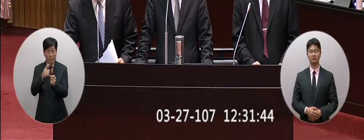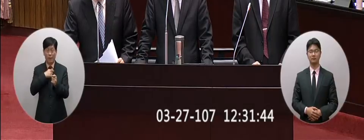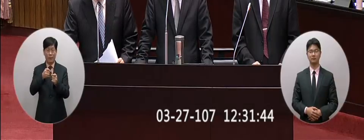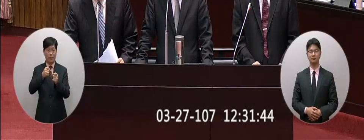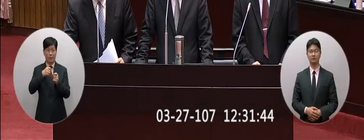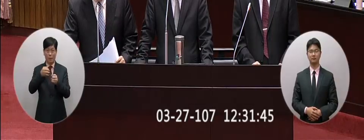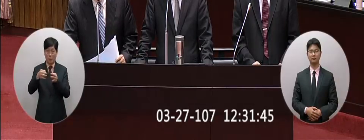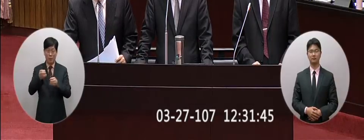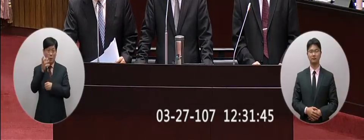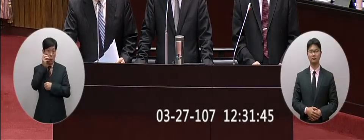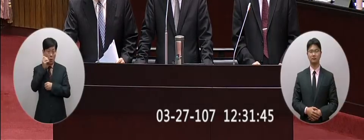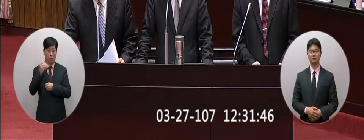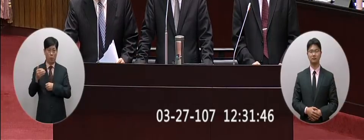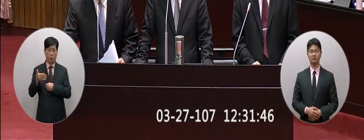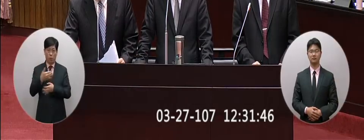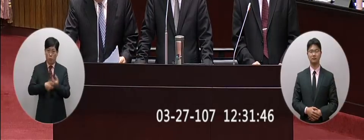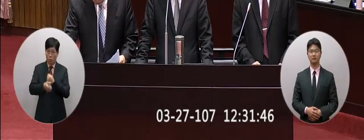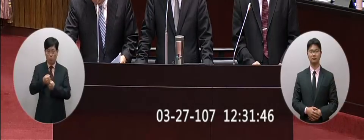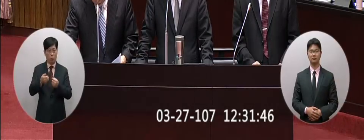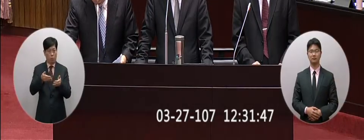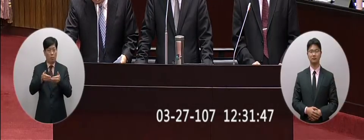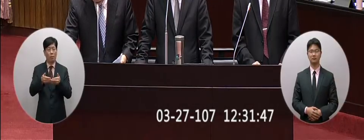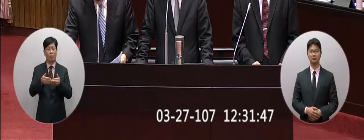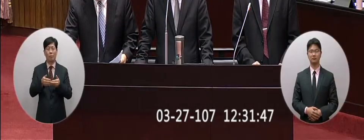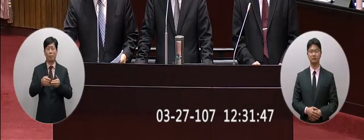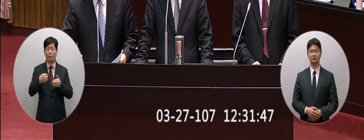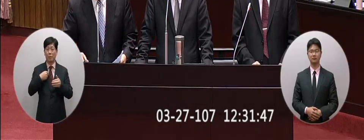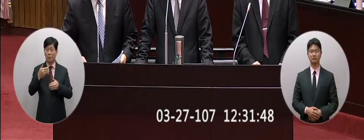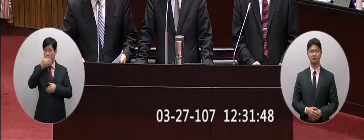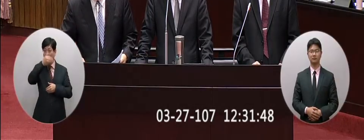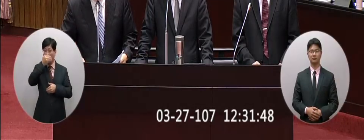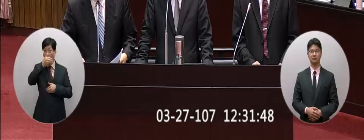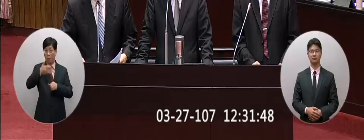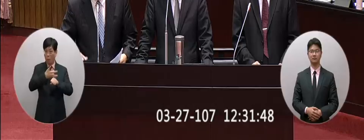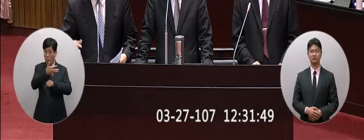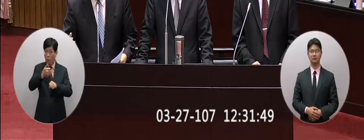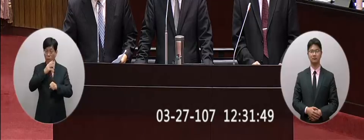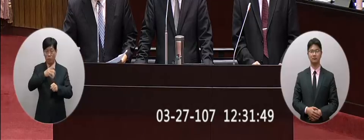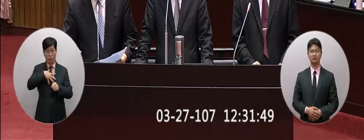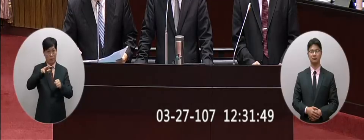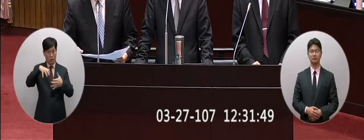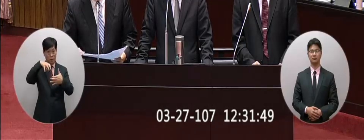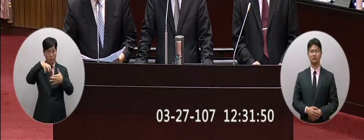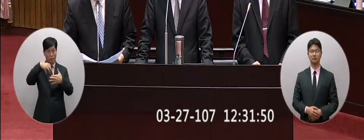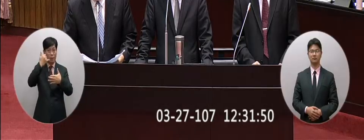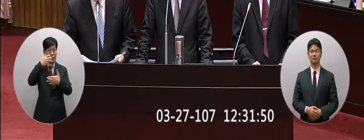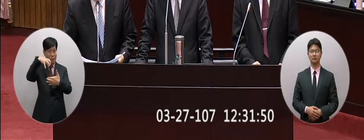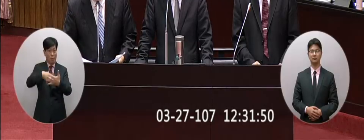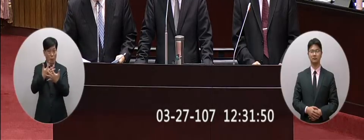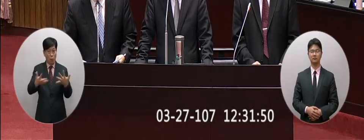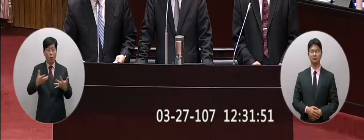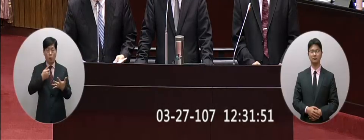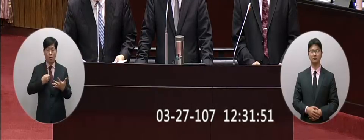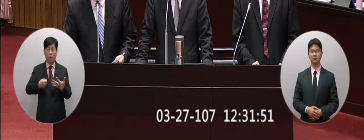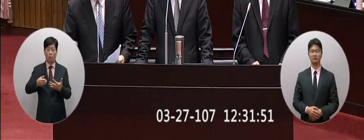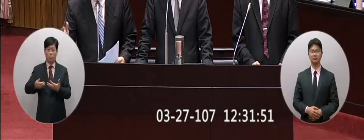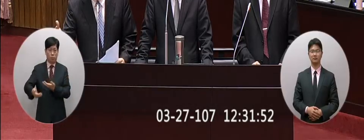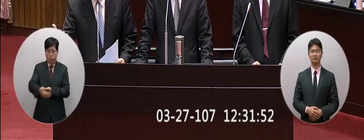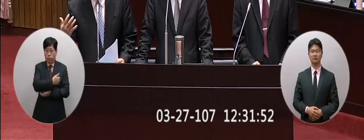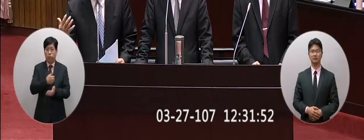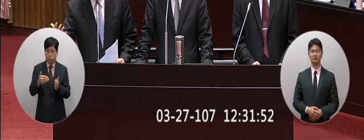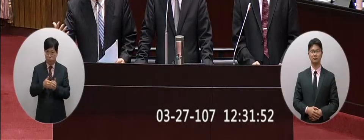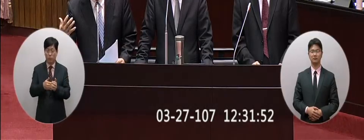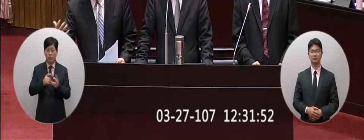光跟渔业，是息息相关的哈。那澎湖地区，我们现在除了城网要处理，那刚刚杨委员特别提的，我们对于